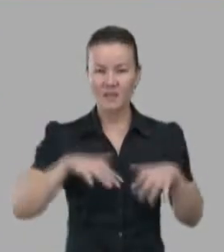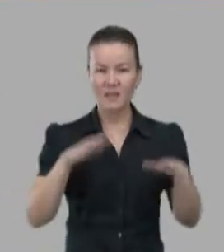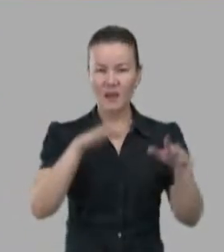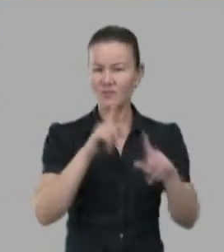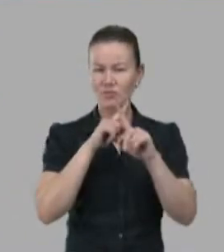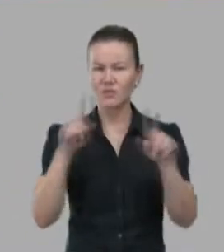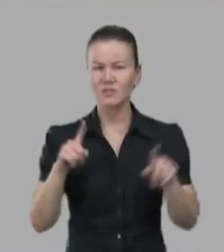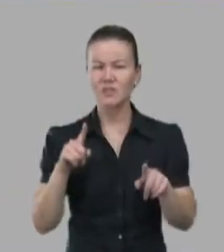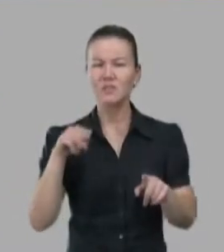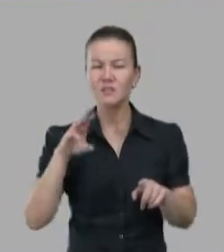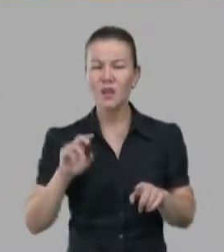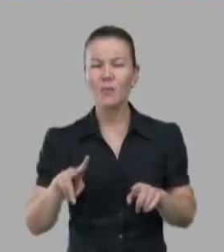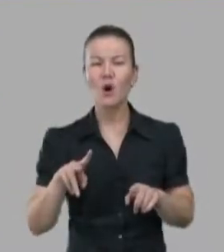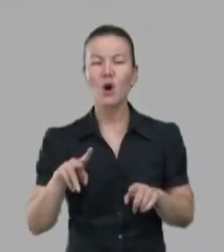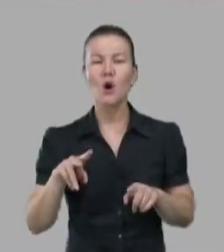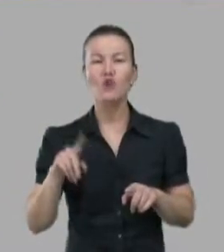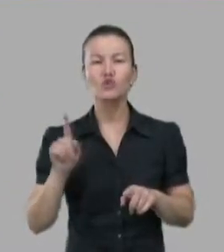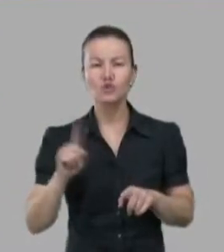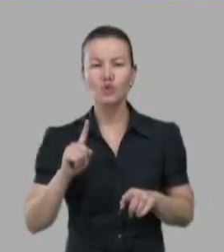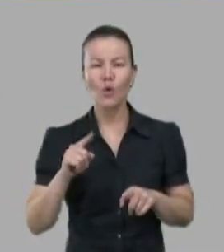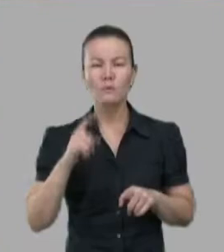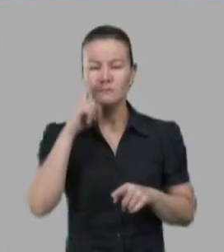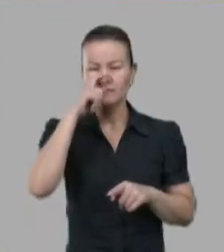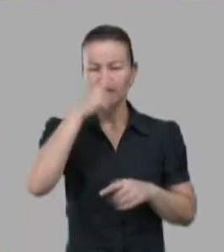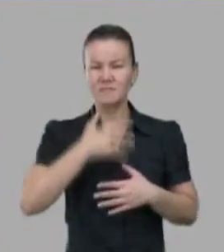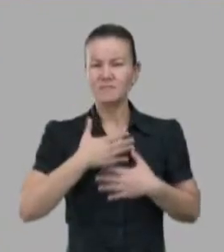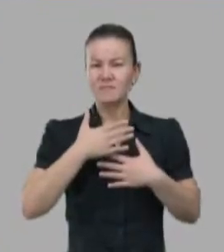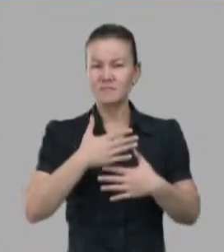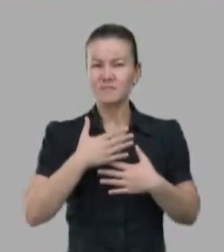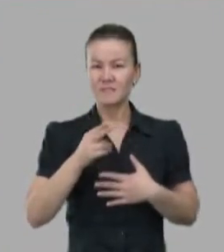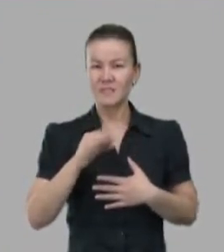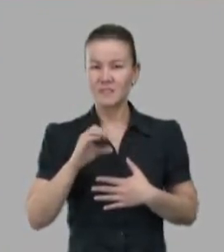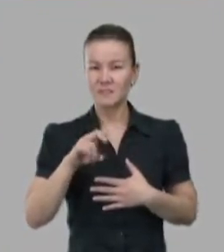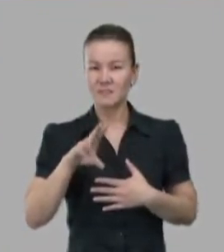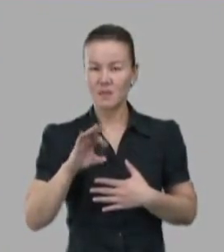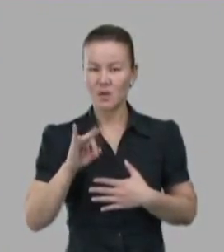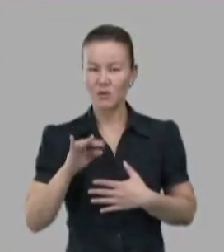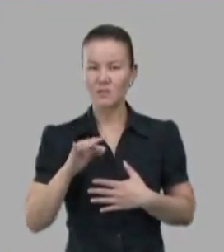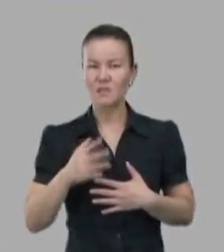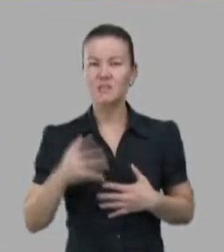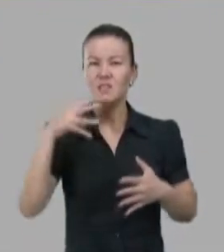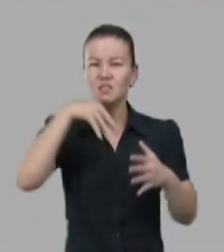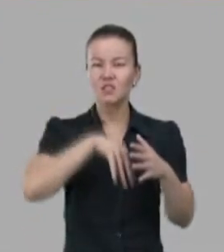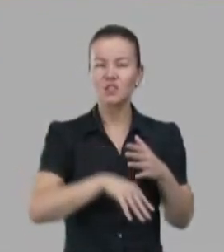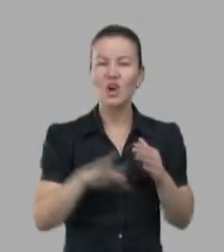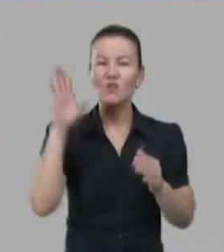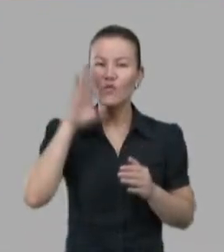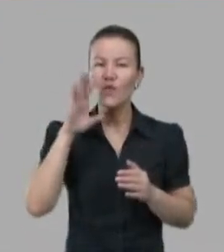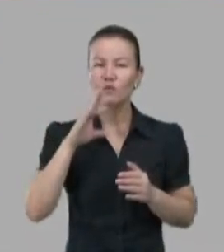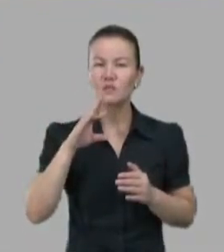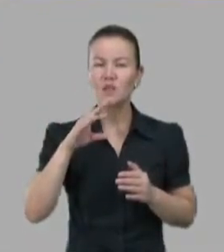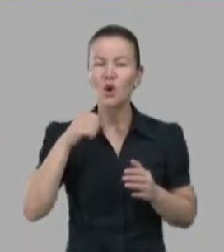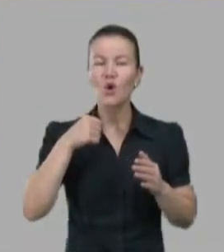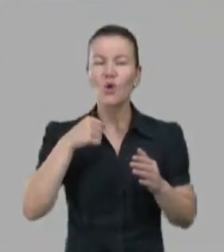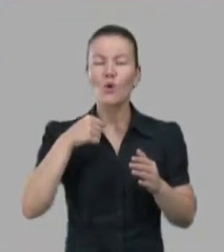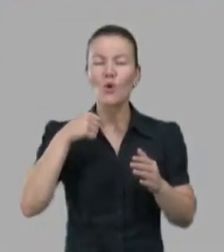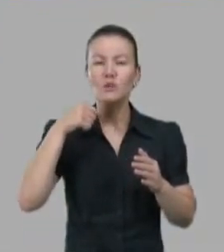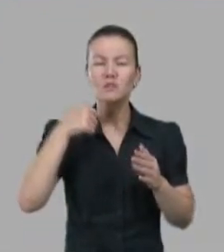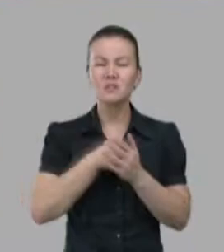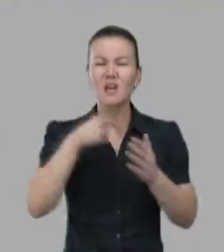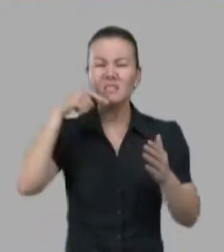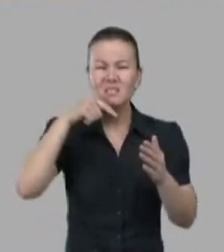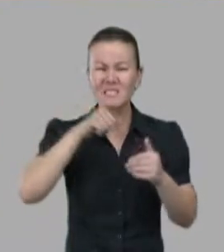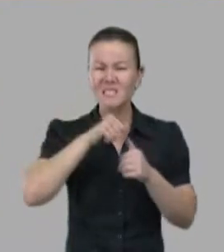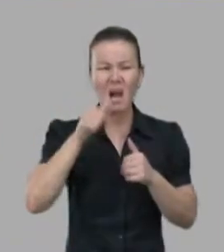Океан уникален тем, что кислород насыщает воды почти на